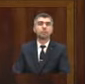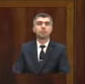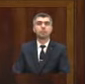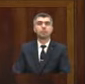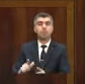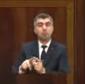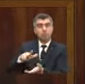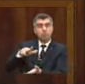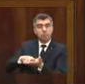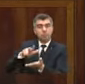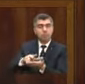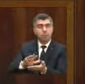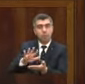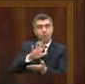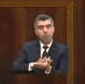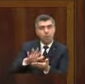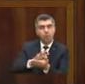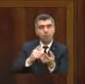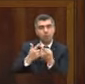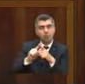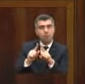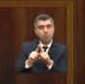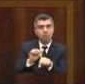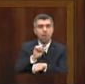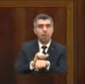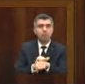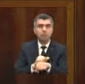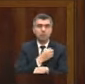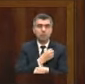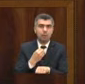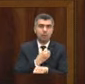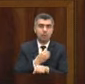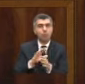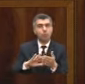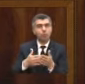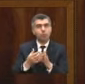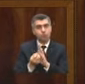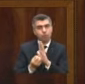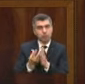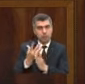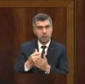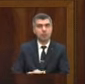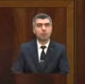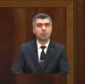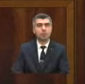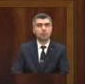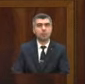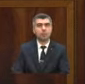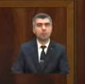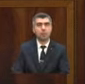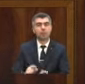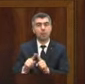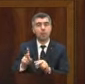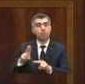هيئة موحدة لتدبير مختلف أنظمة الحماية الاجتماعية وإحداث آلية